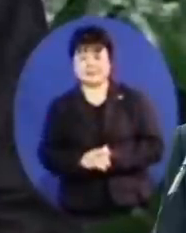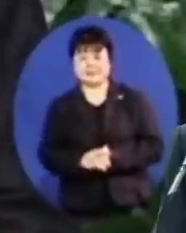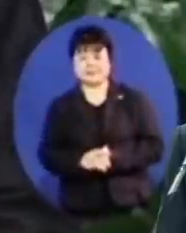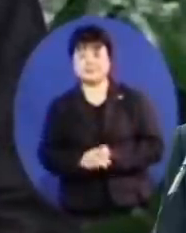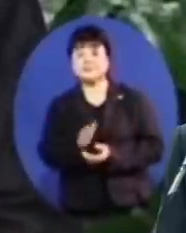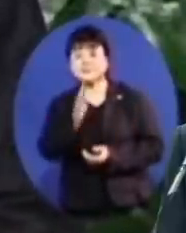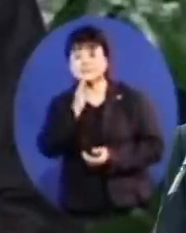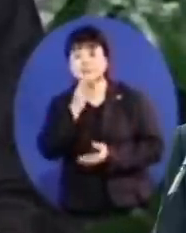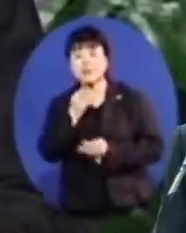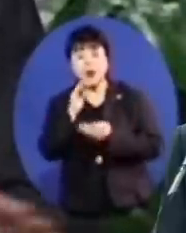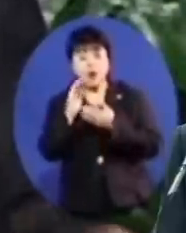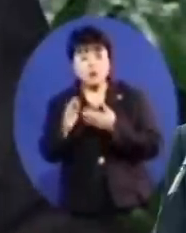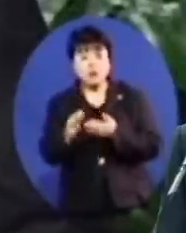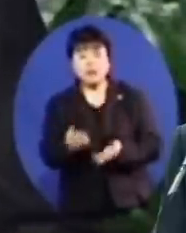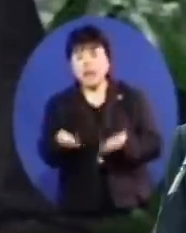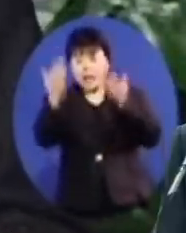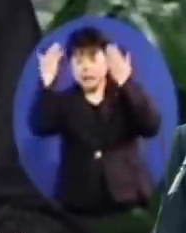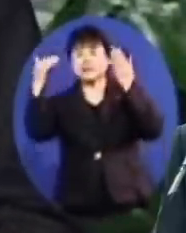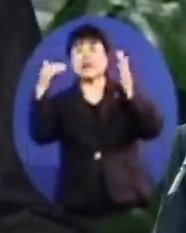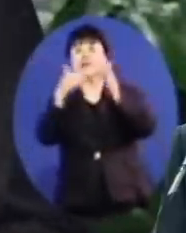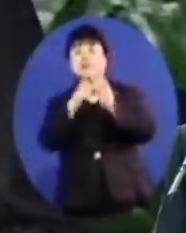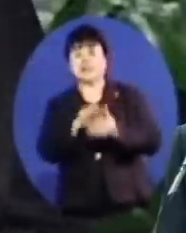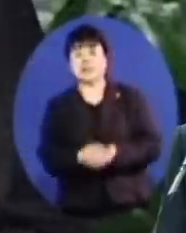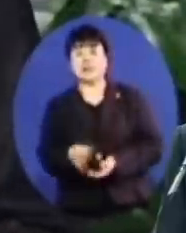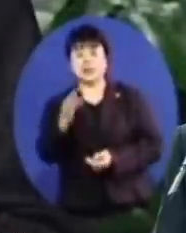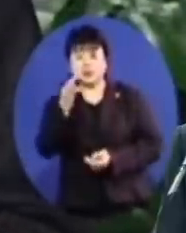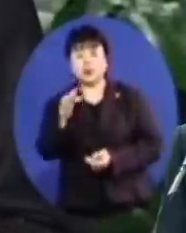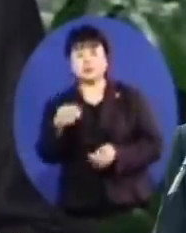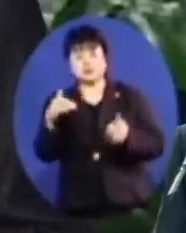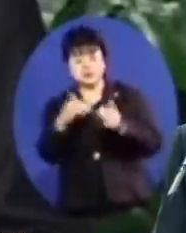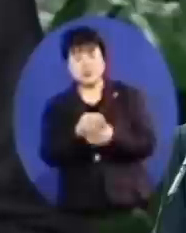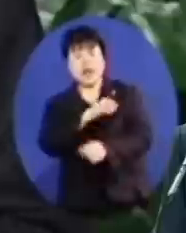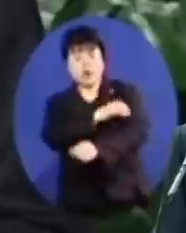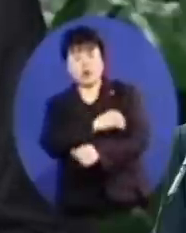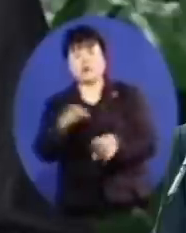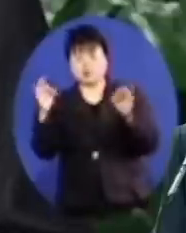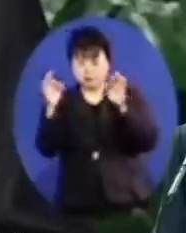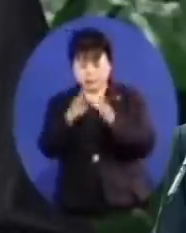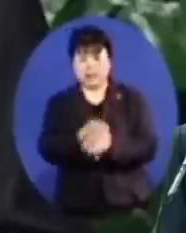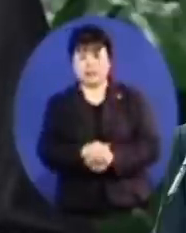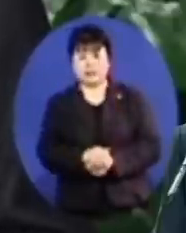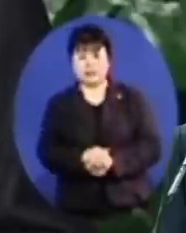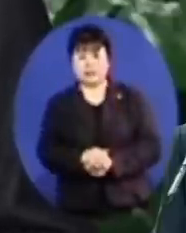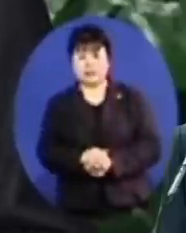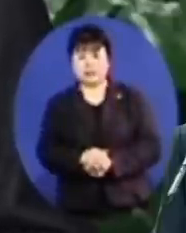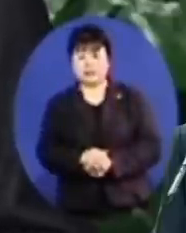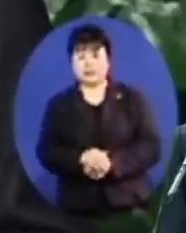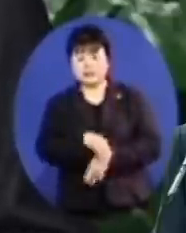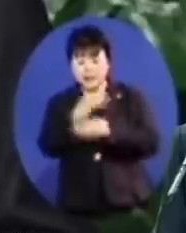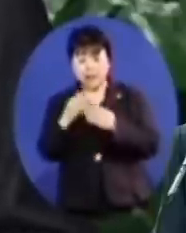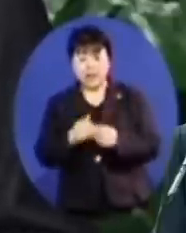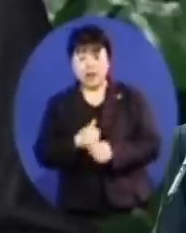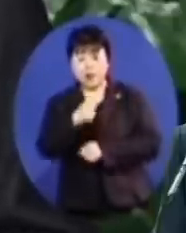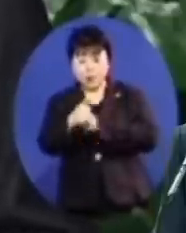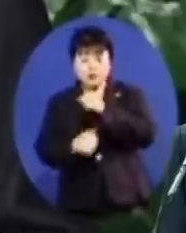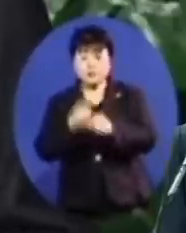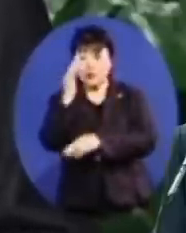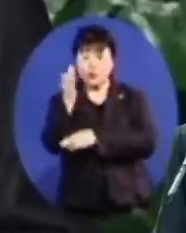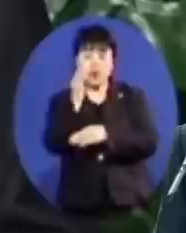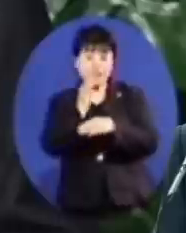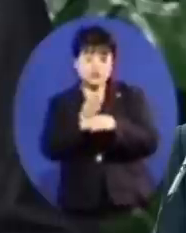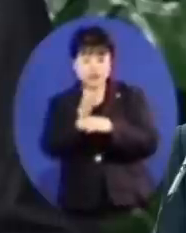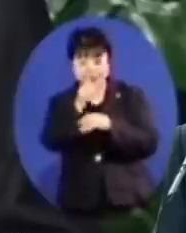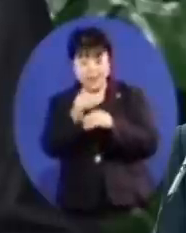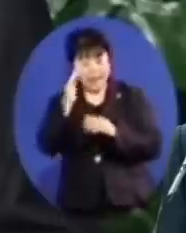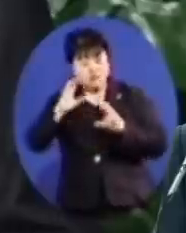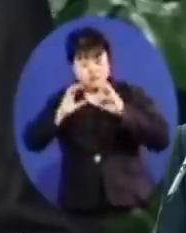왜냐하면 얼마 있어도 다 지나가는 것입니다. 돈도 지나가고 권력도 지나가고 다 지나가는 것입니다. 제가 50년 목회하는 동안에 우리